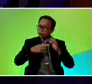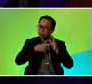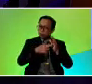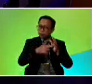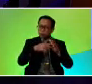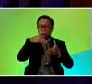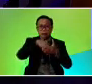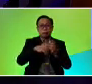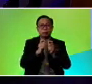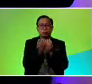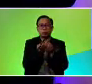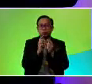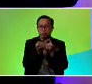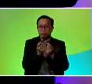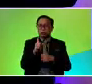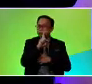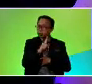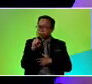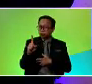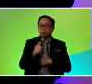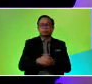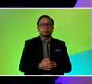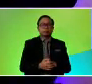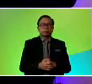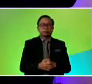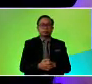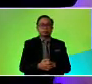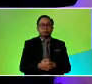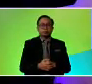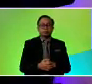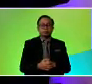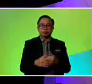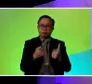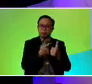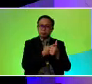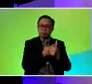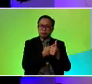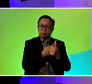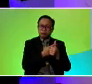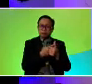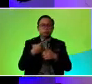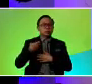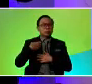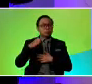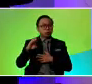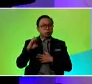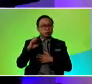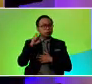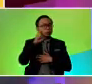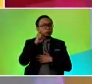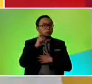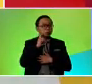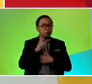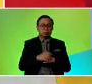Oke kita pergi satu persatu oke yang pertama adalah eksploitasi seksual